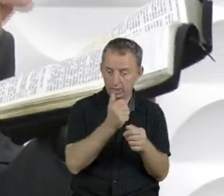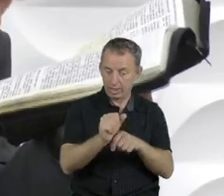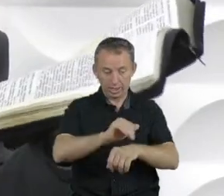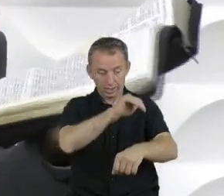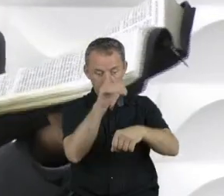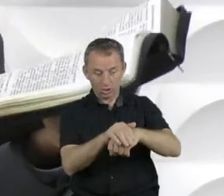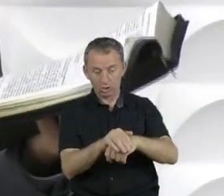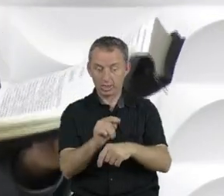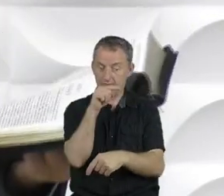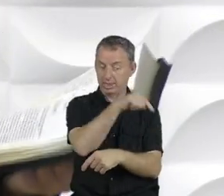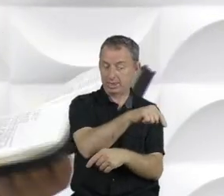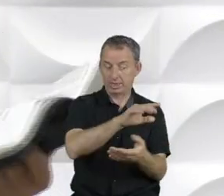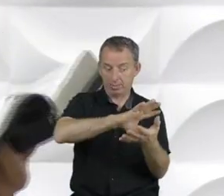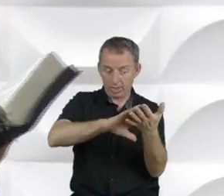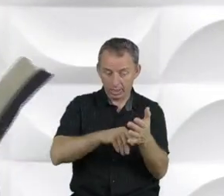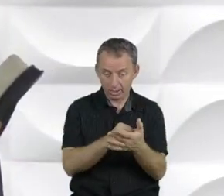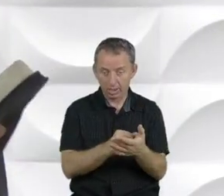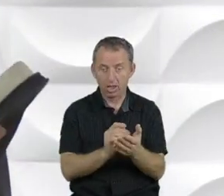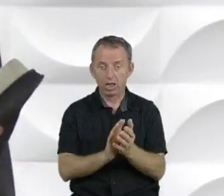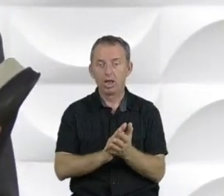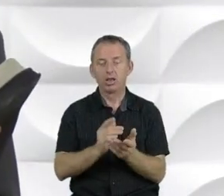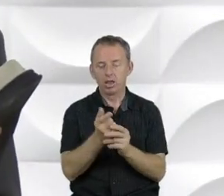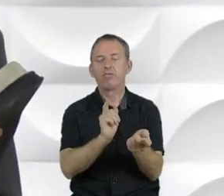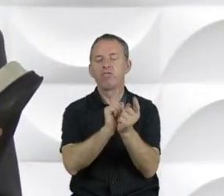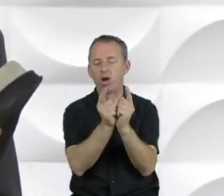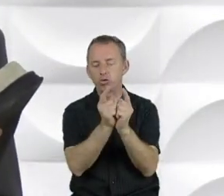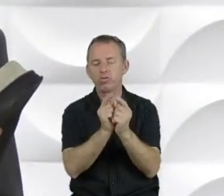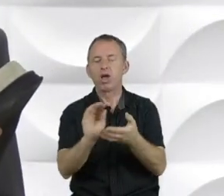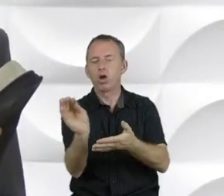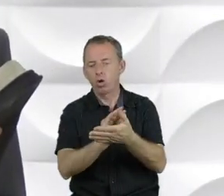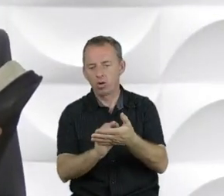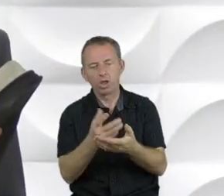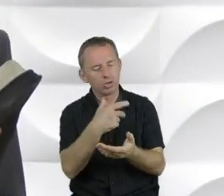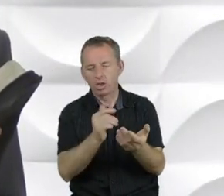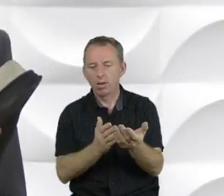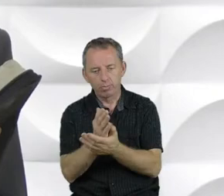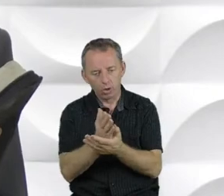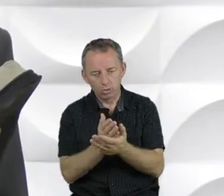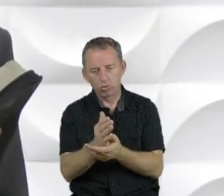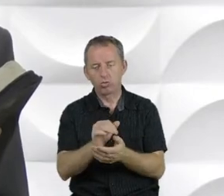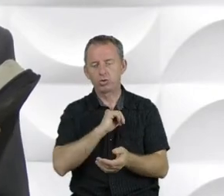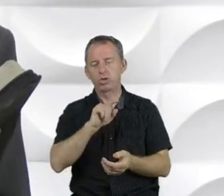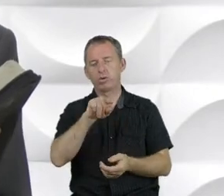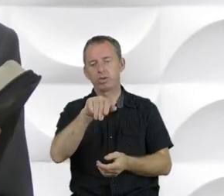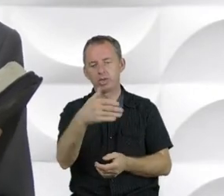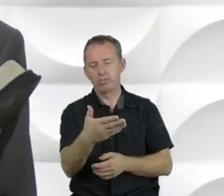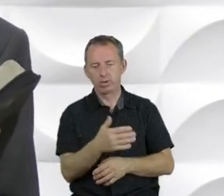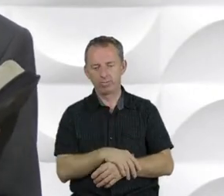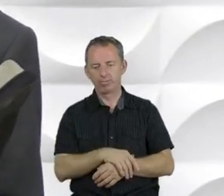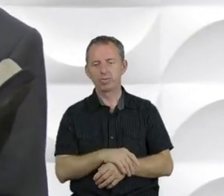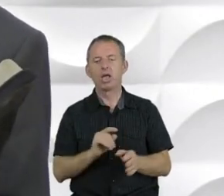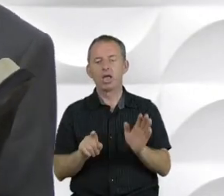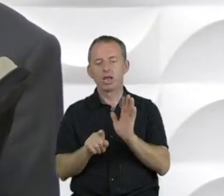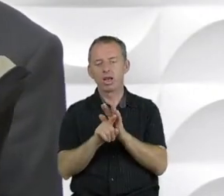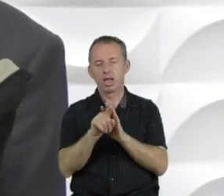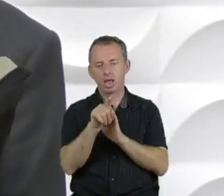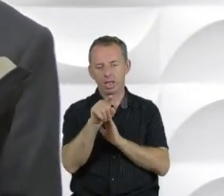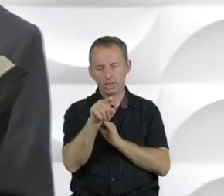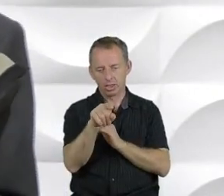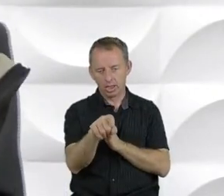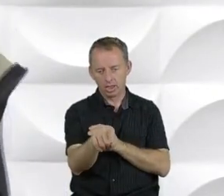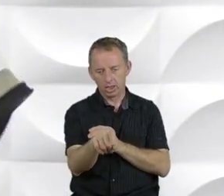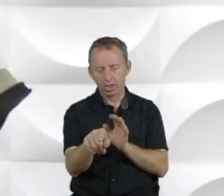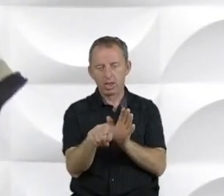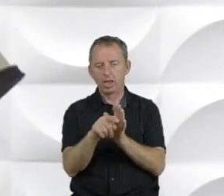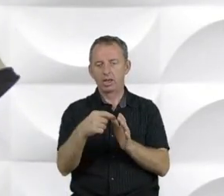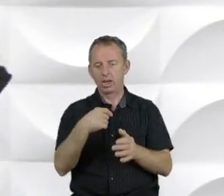tym tekstem, jest fałszywym komentarzem. Nie posługuj się nim. Dlatego dla